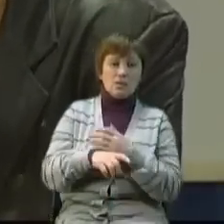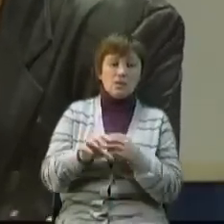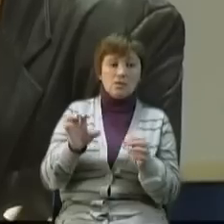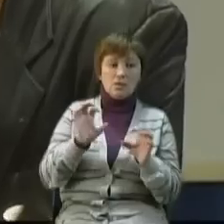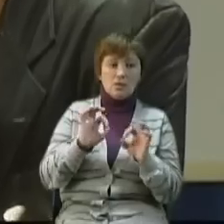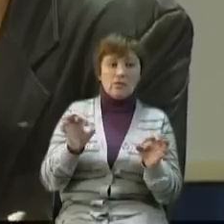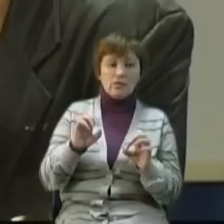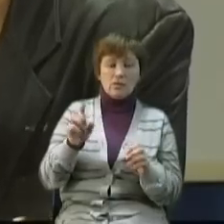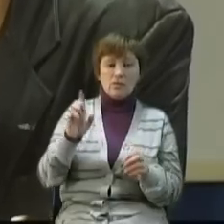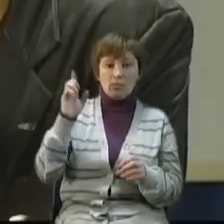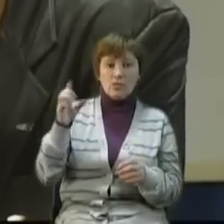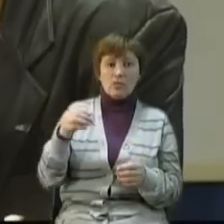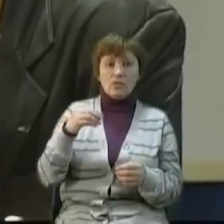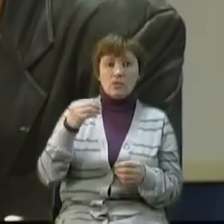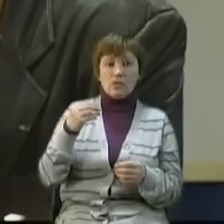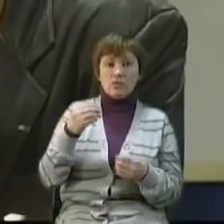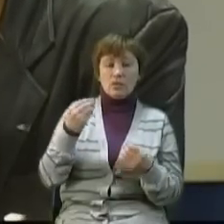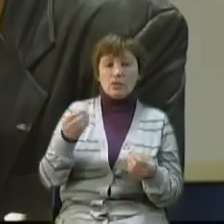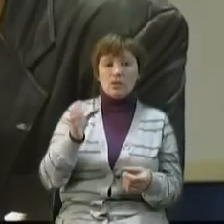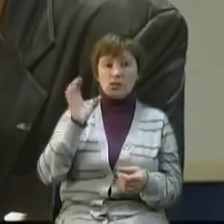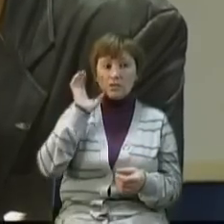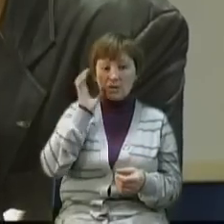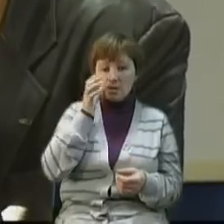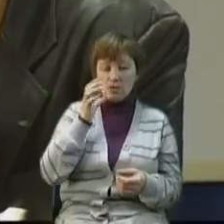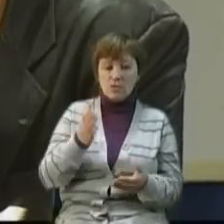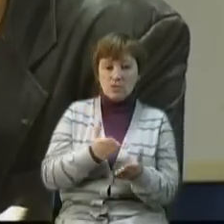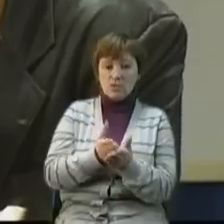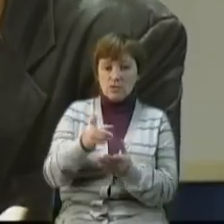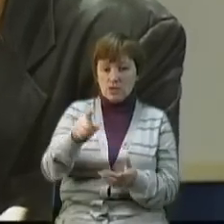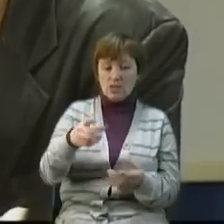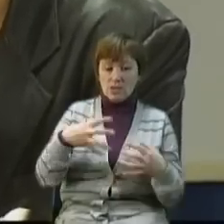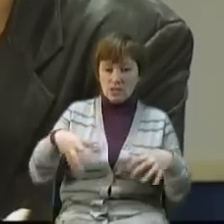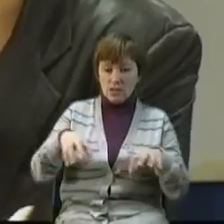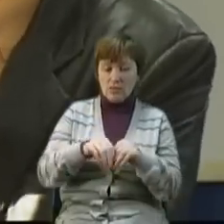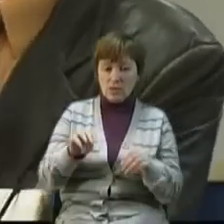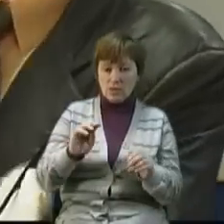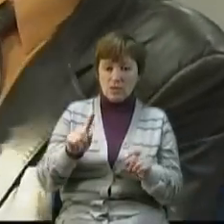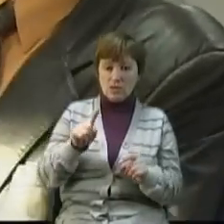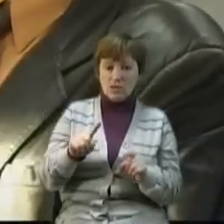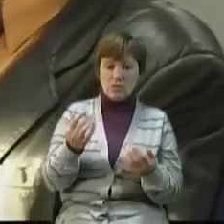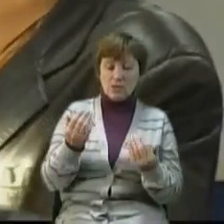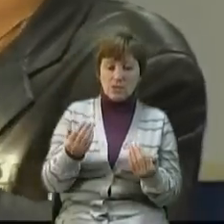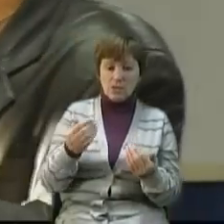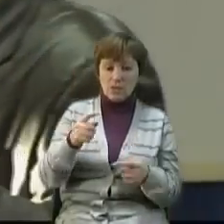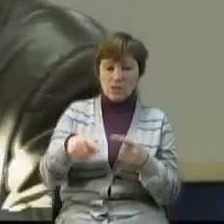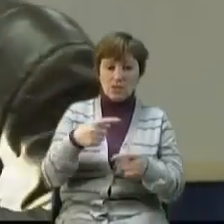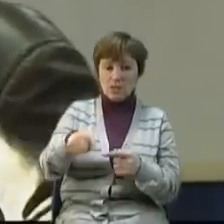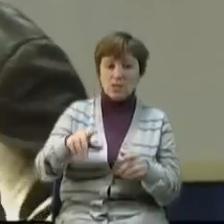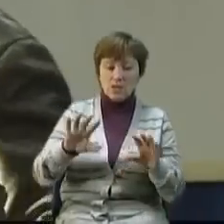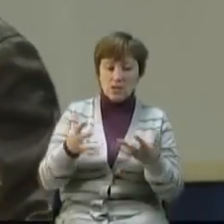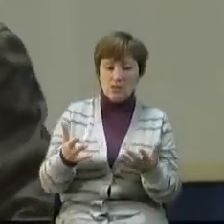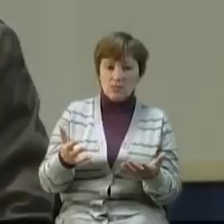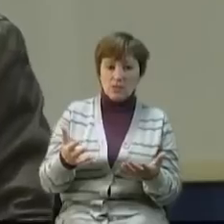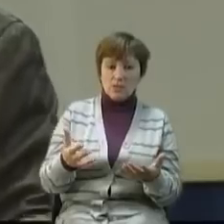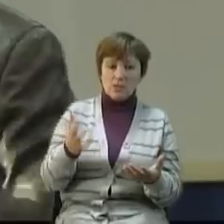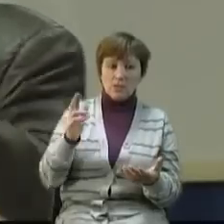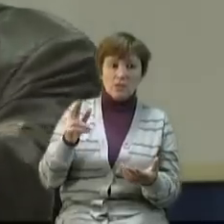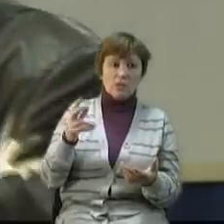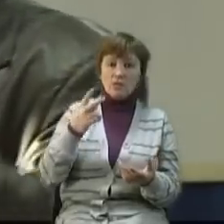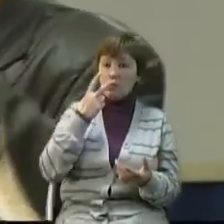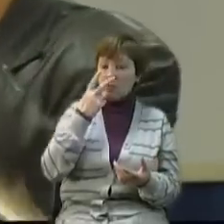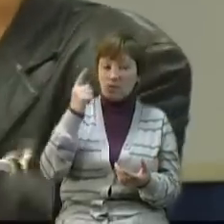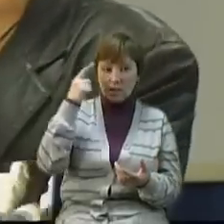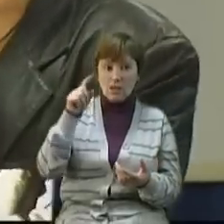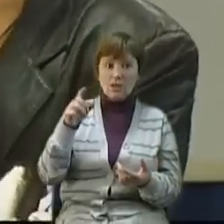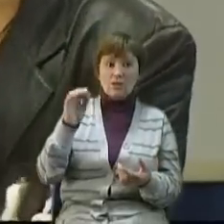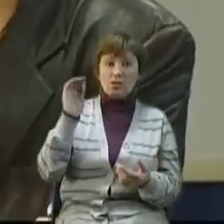дал серьезное служение этой семье, чтобы сейчас через это событие, которое обратило на себя внимание тысяч людей, Бог